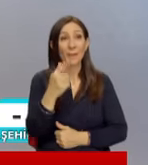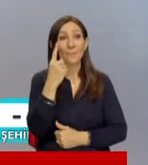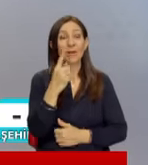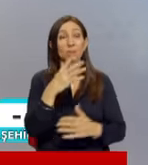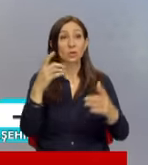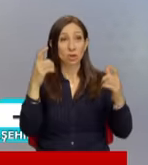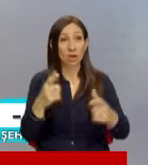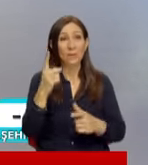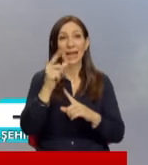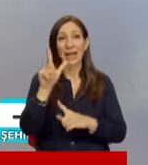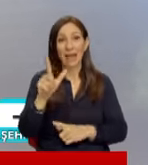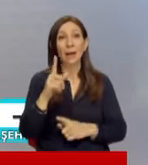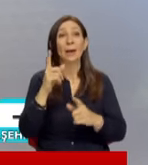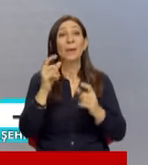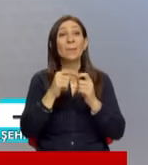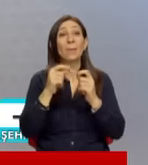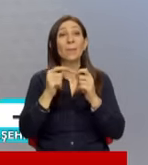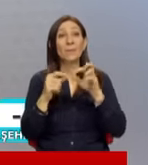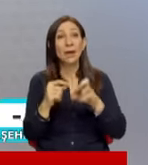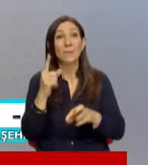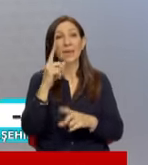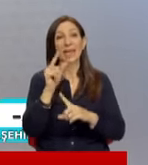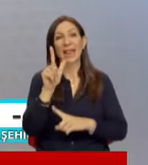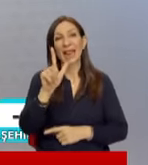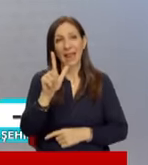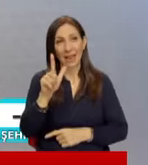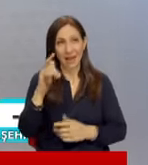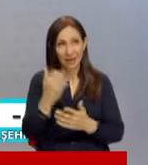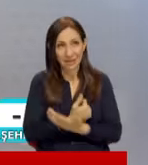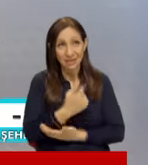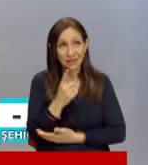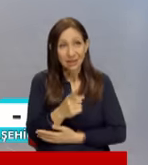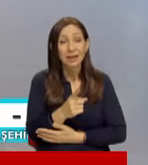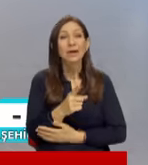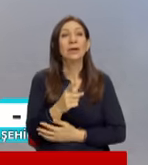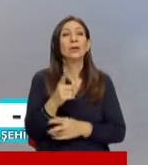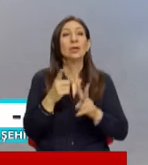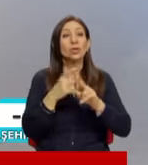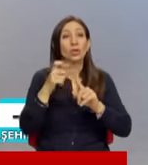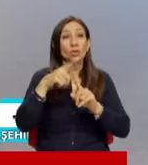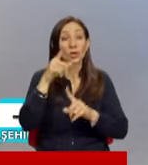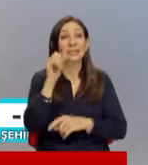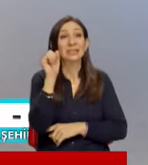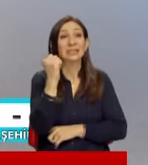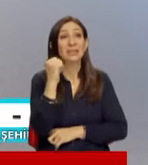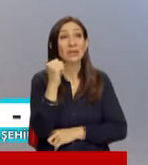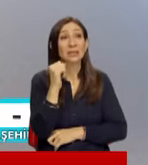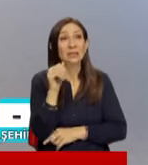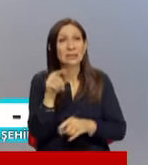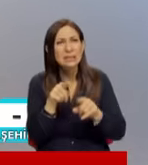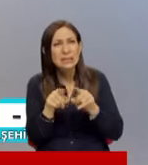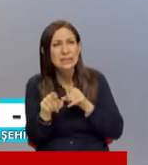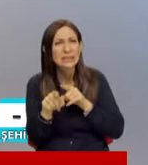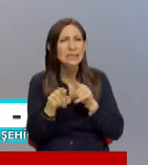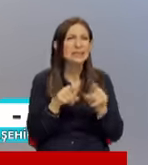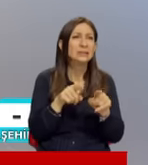1 büyükşehir 1 ilde. Büyük Birlik Partisi 1 ilde kazandı. Yine notlarımızı ekleyelim. Sivas gitti geldi.